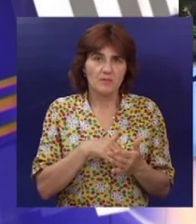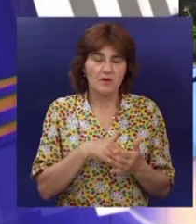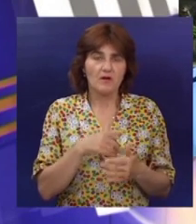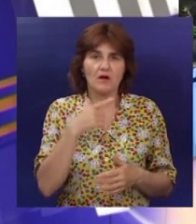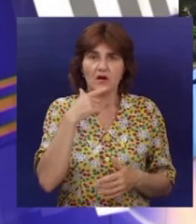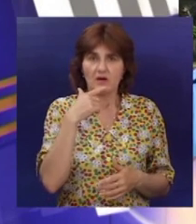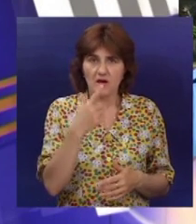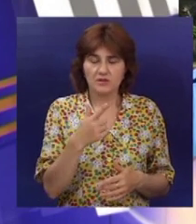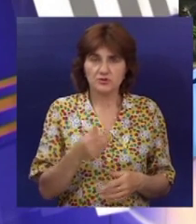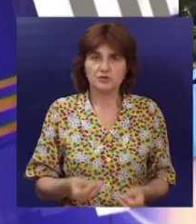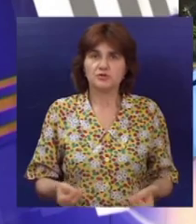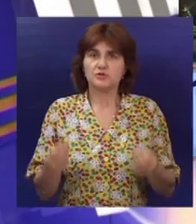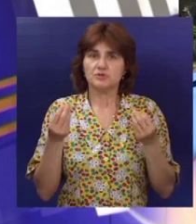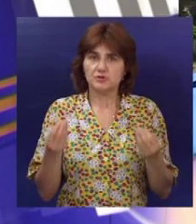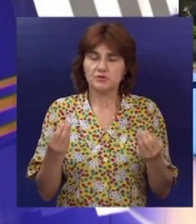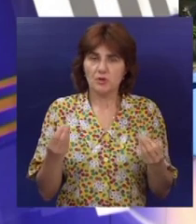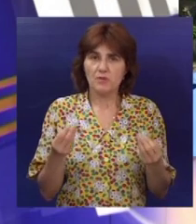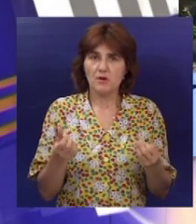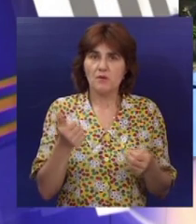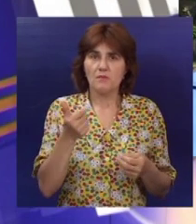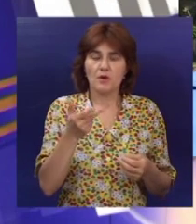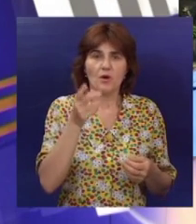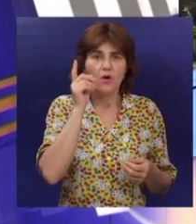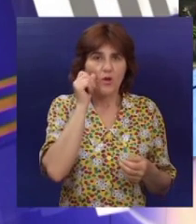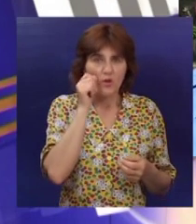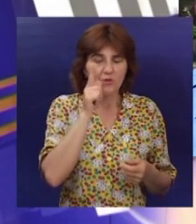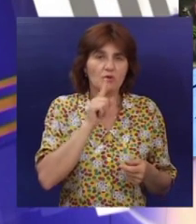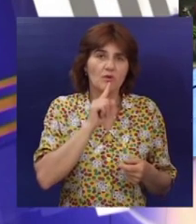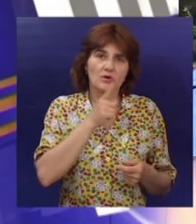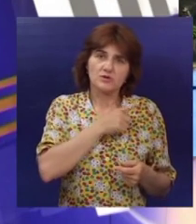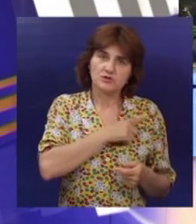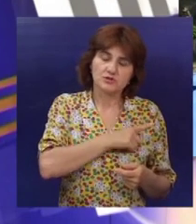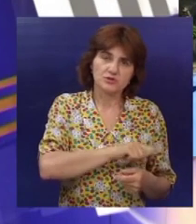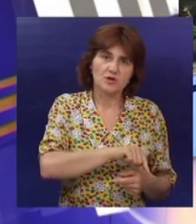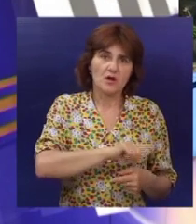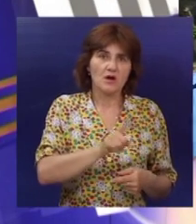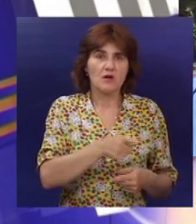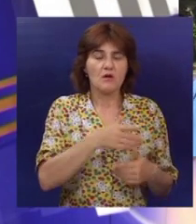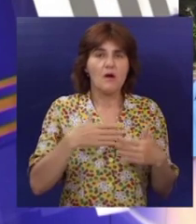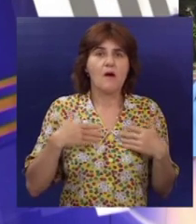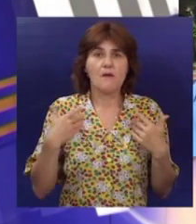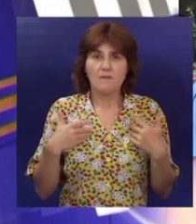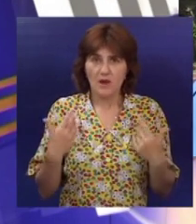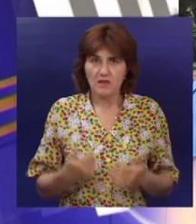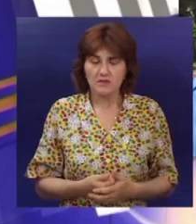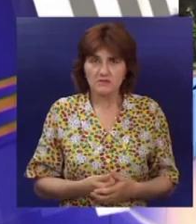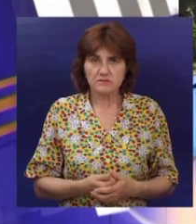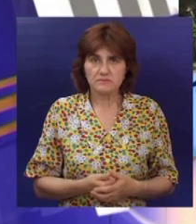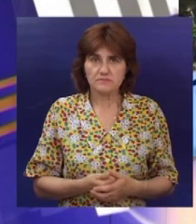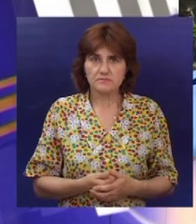za nas dobar broj građana koji bi žalili za prošlim vremenima